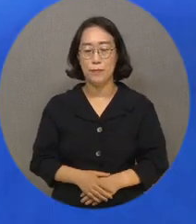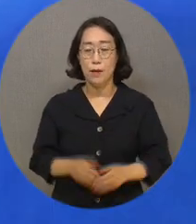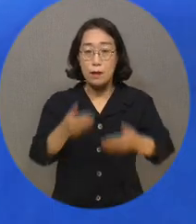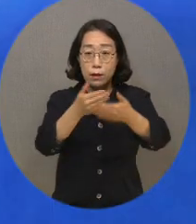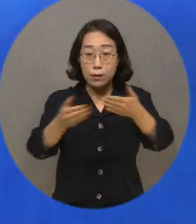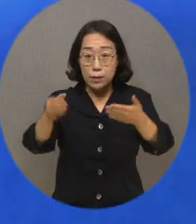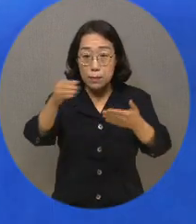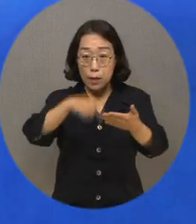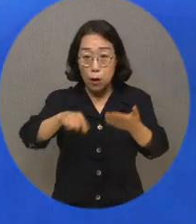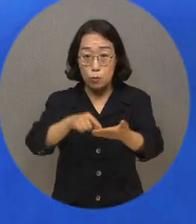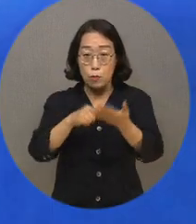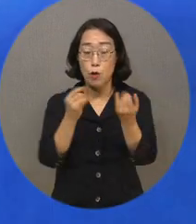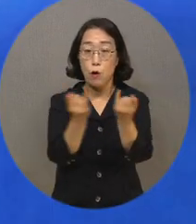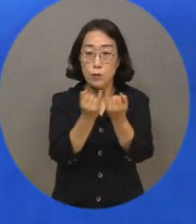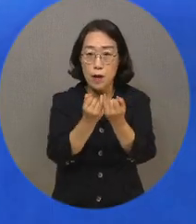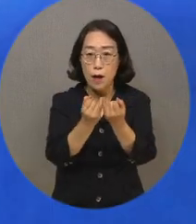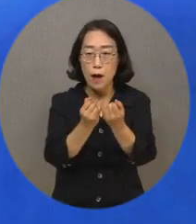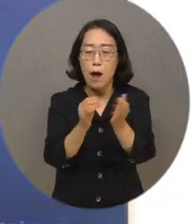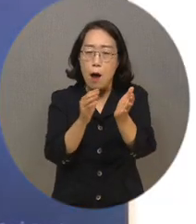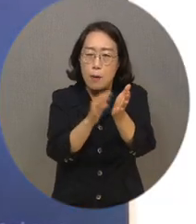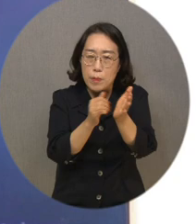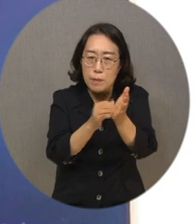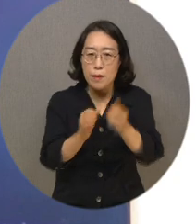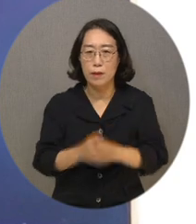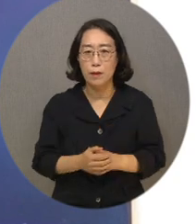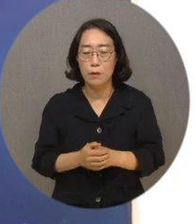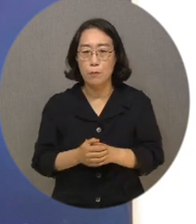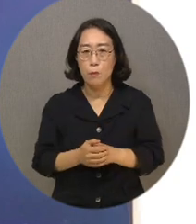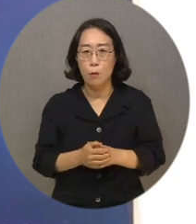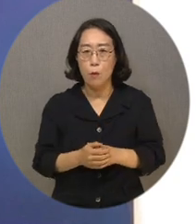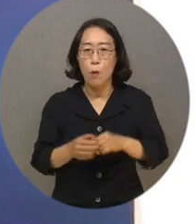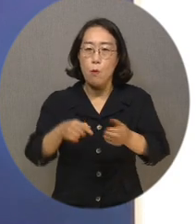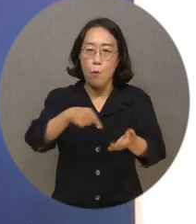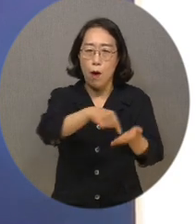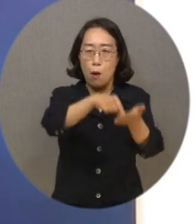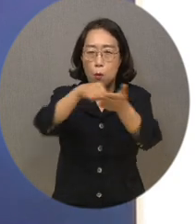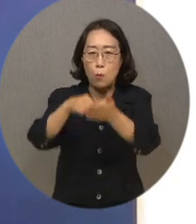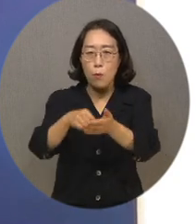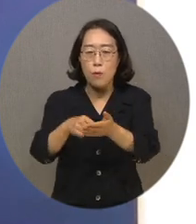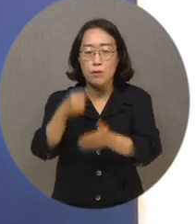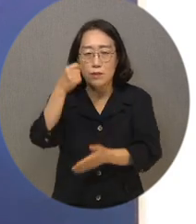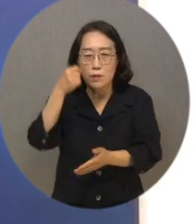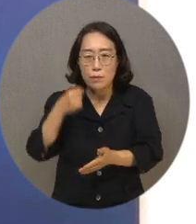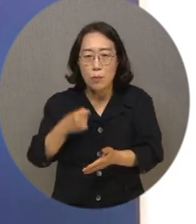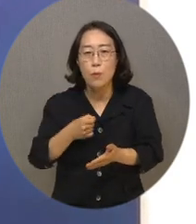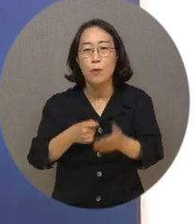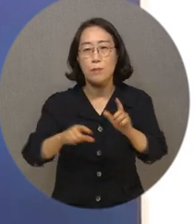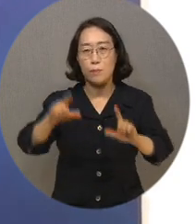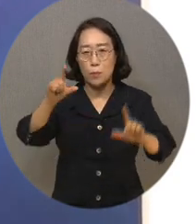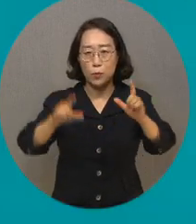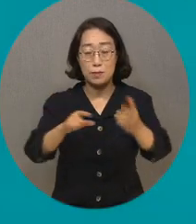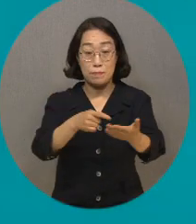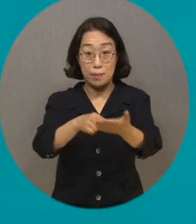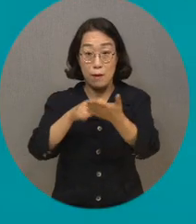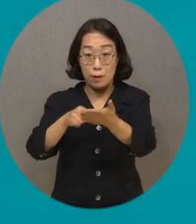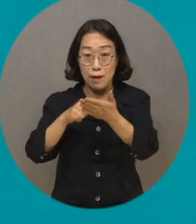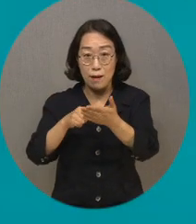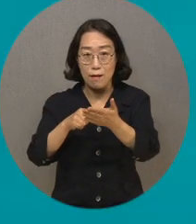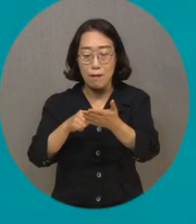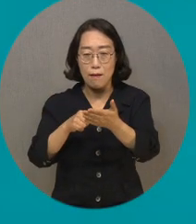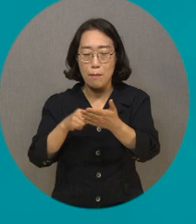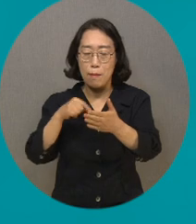그림 속 여인은 비밀을 감추고 있는 듯 소극적이고 슬퍼 보이며 홀로 외롭게 등장을 하며